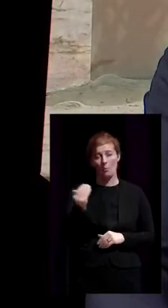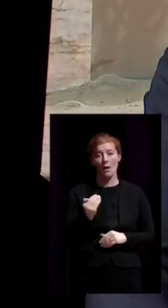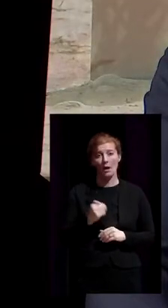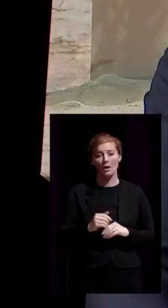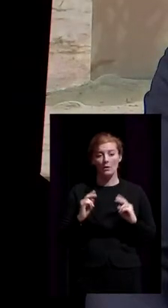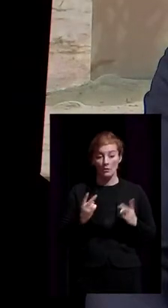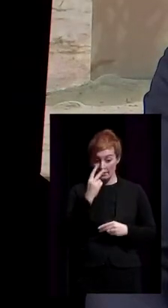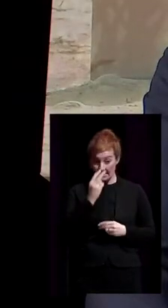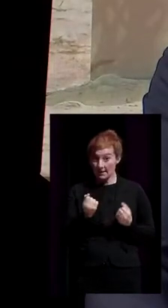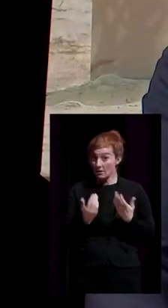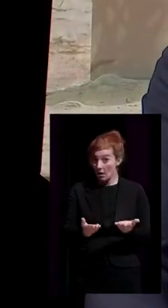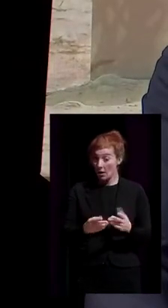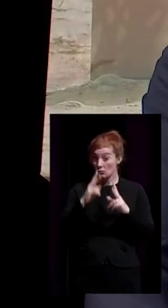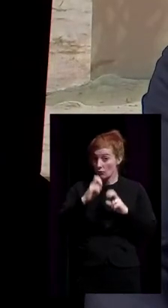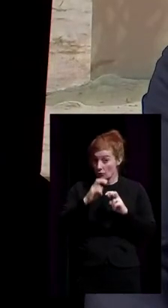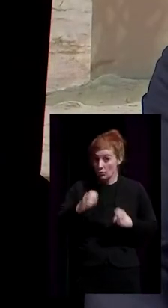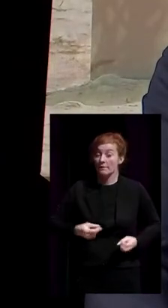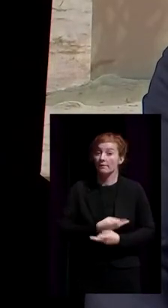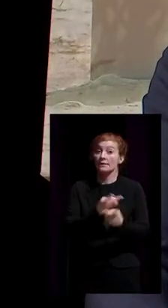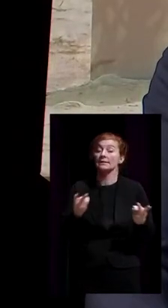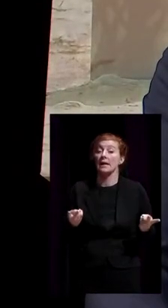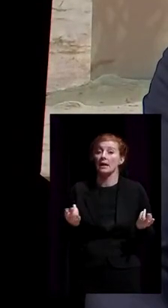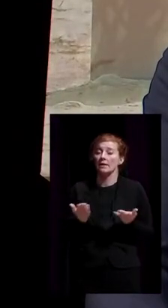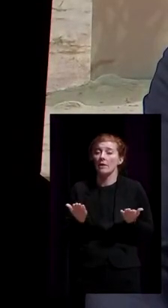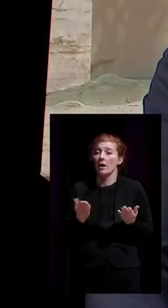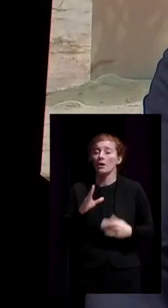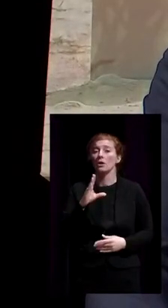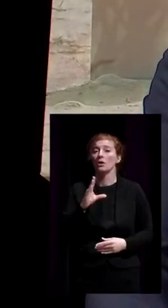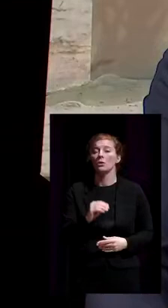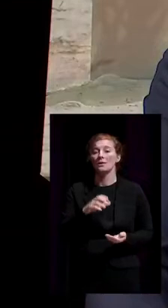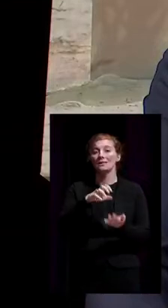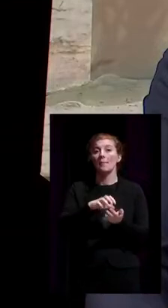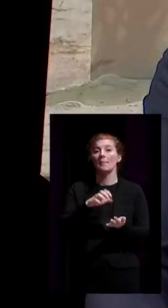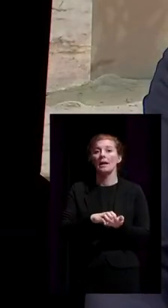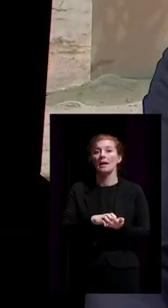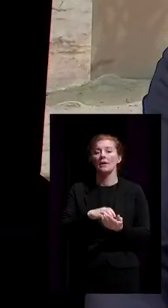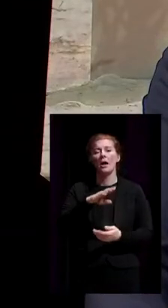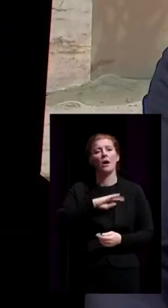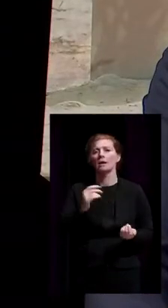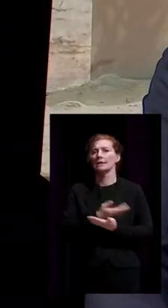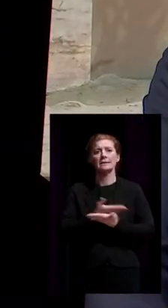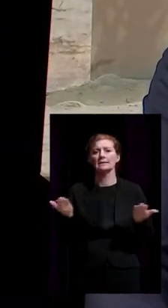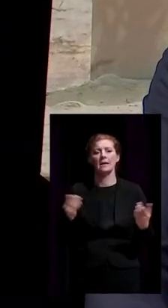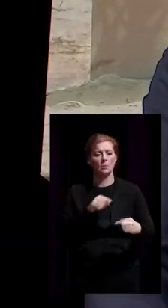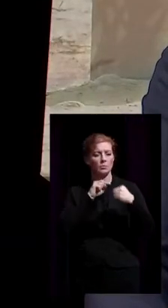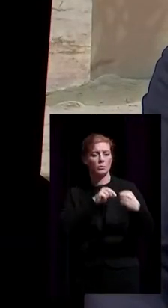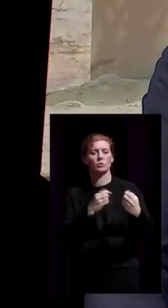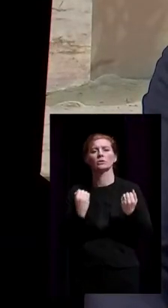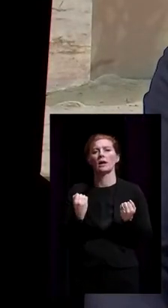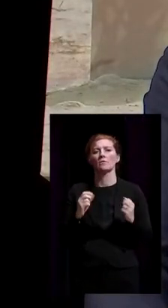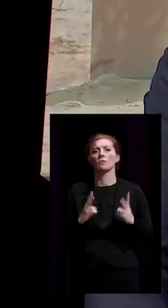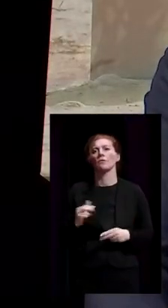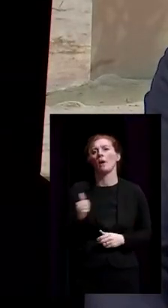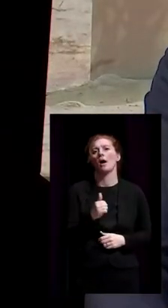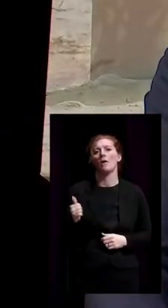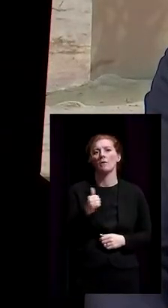forskningen visar idag, och det har ju varit nämnt tidigare, det är ju att samhället har ju inte den motståndskraft som behövs